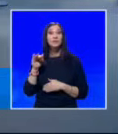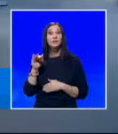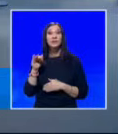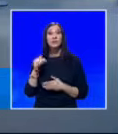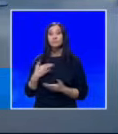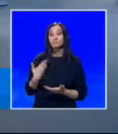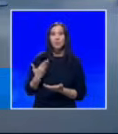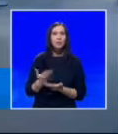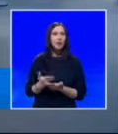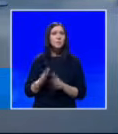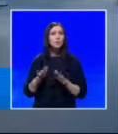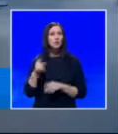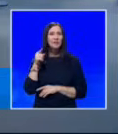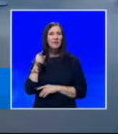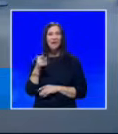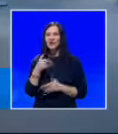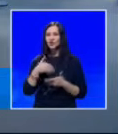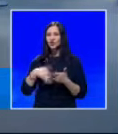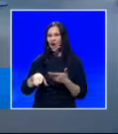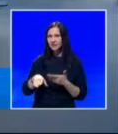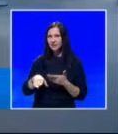излъчвани и може би това